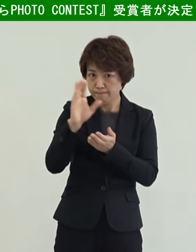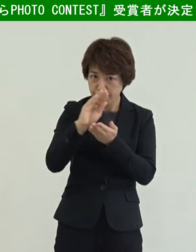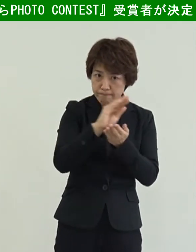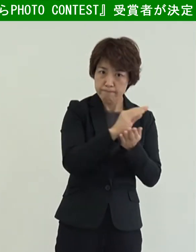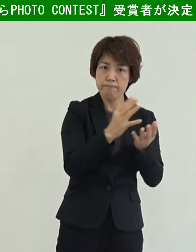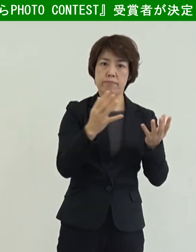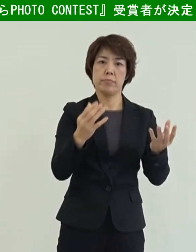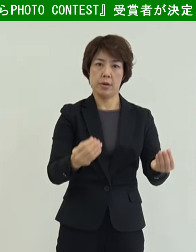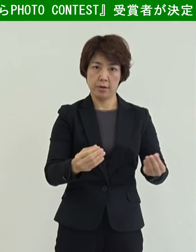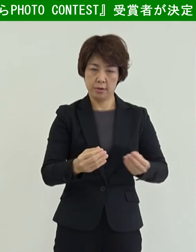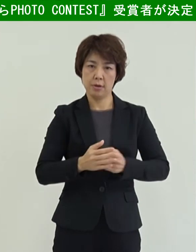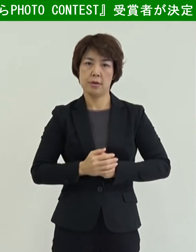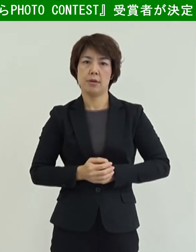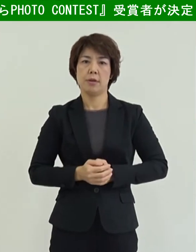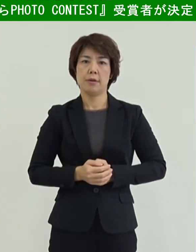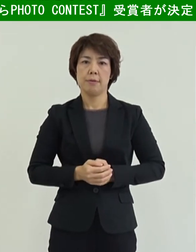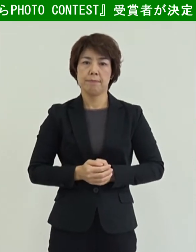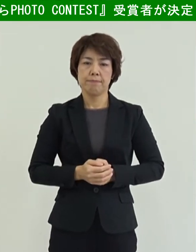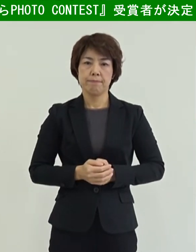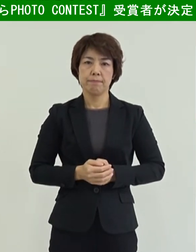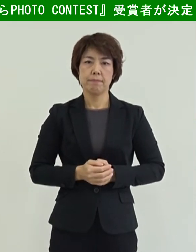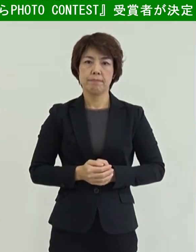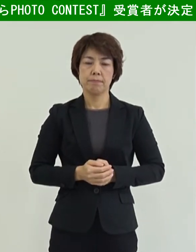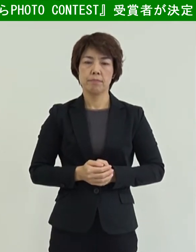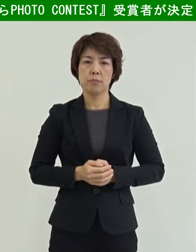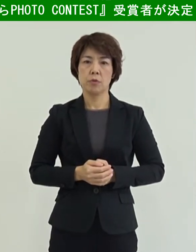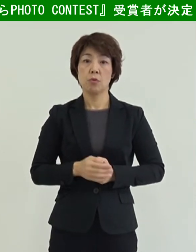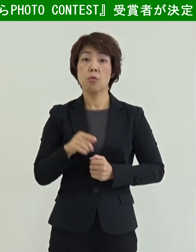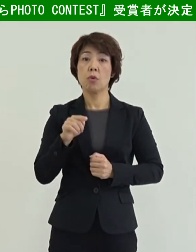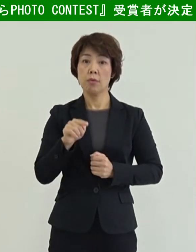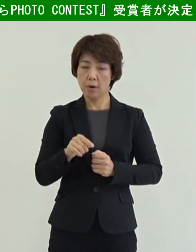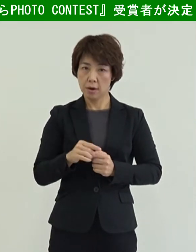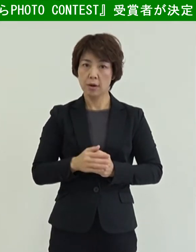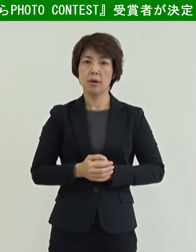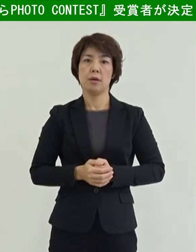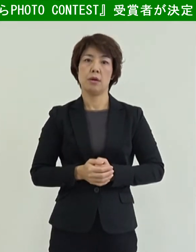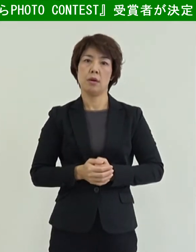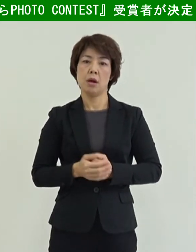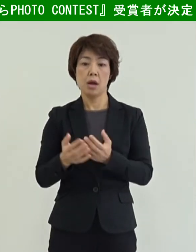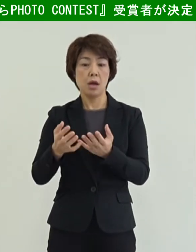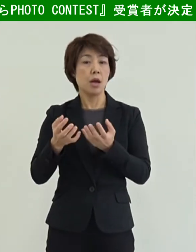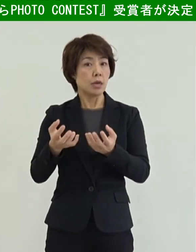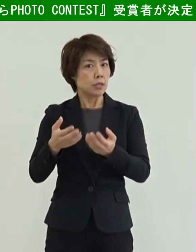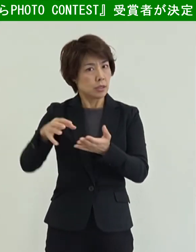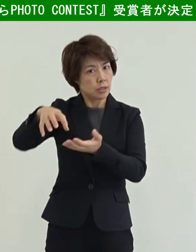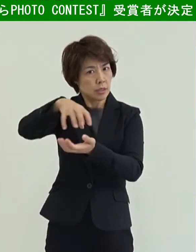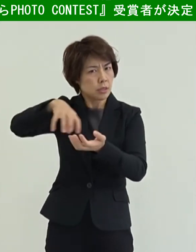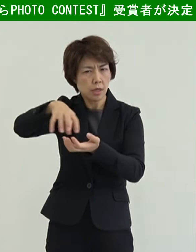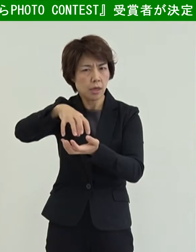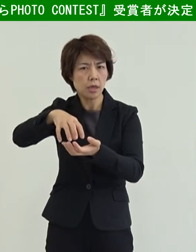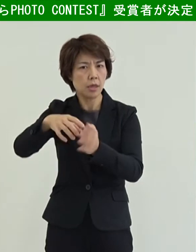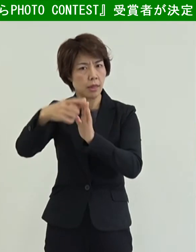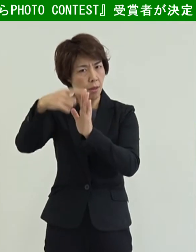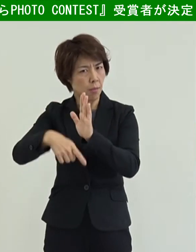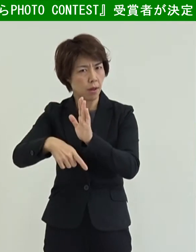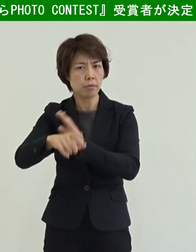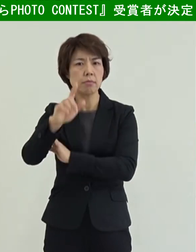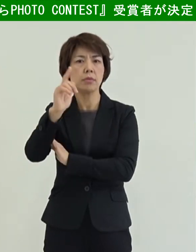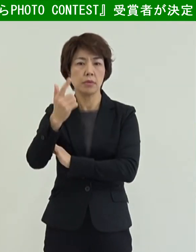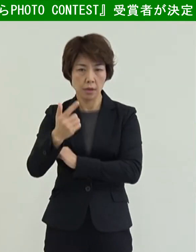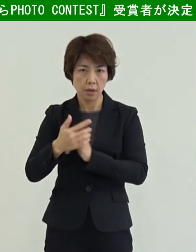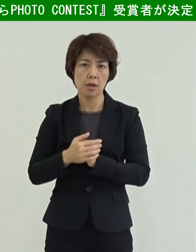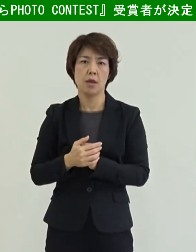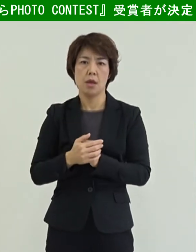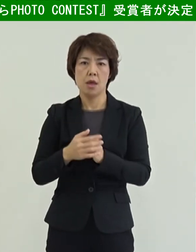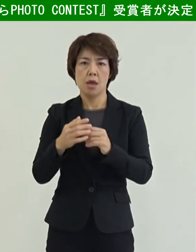でこれはもうあのいわゆる位旬菜をテーマにするっていうよりもむしろ